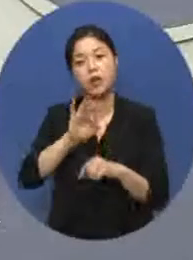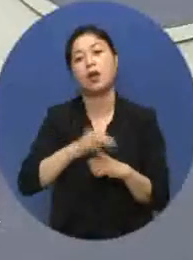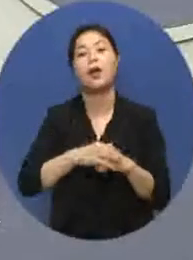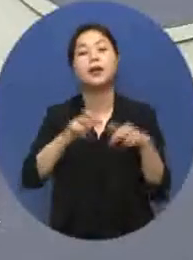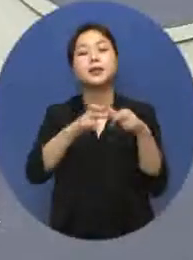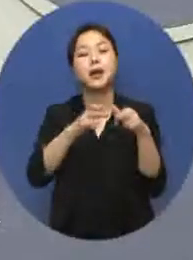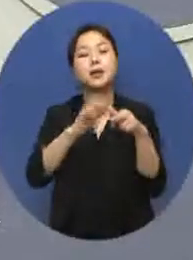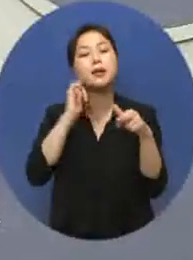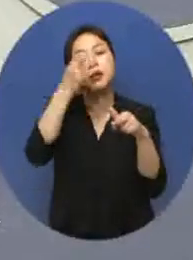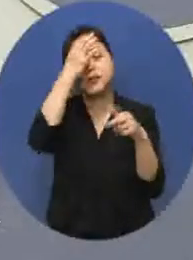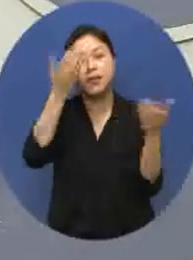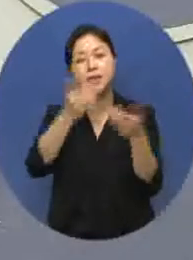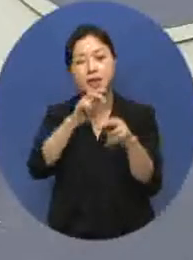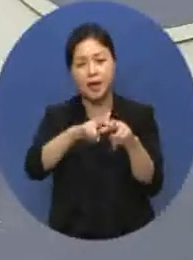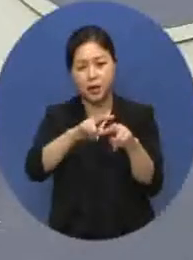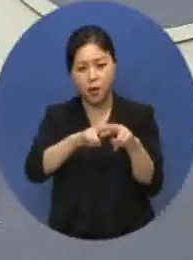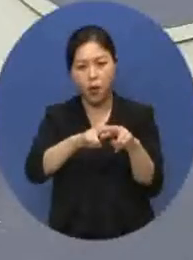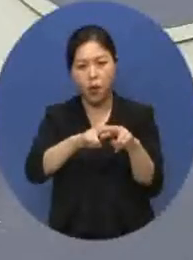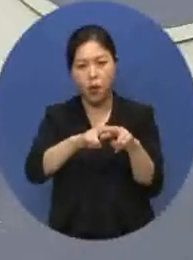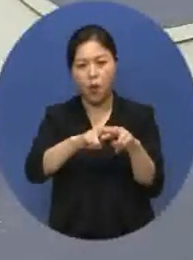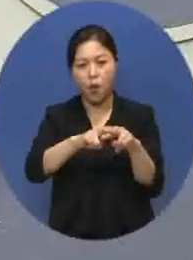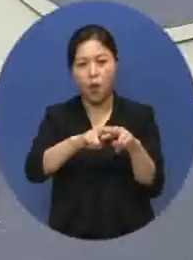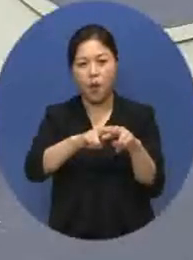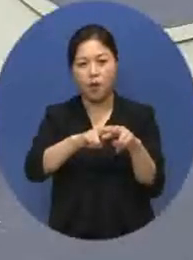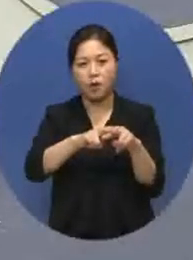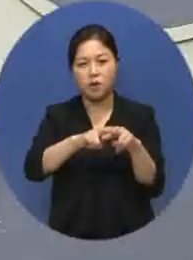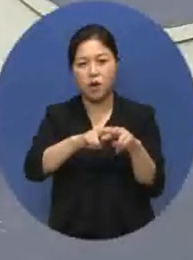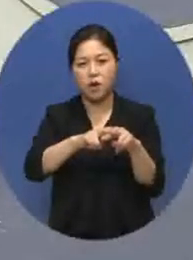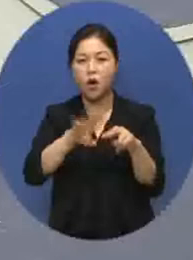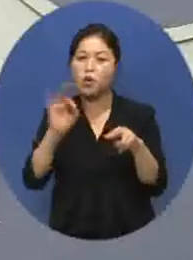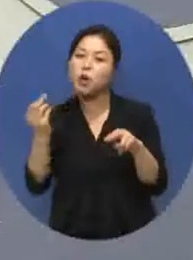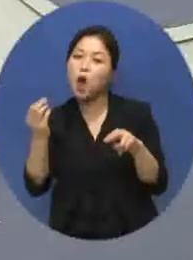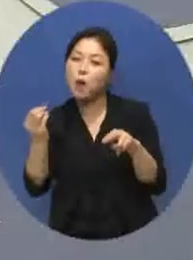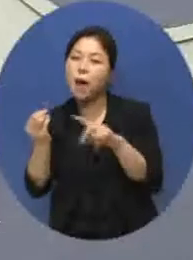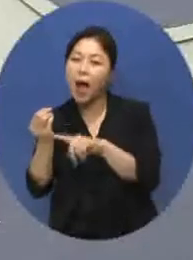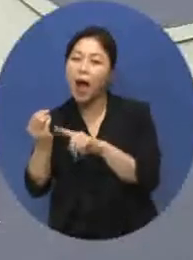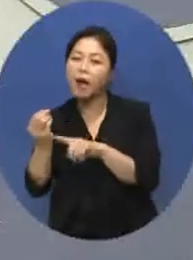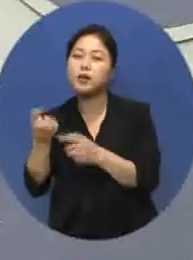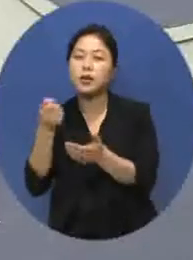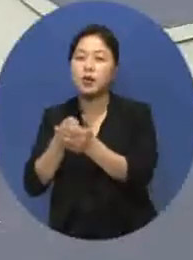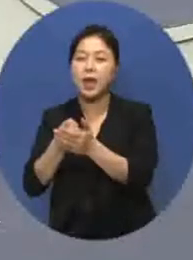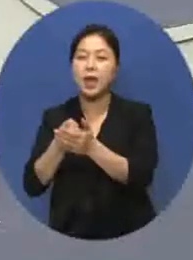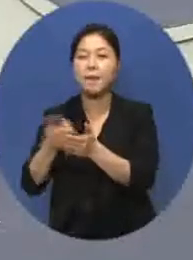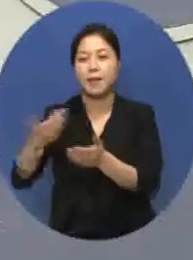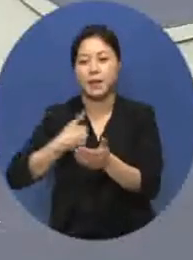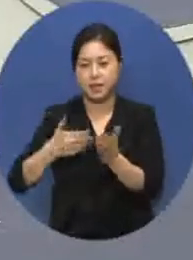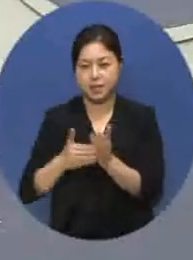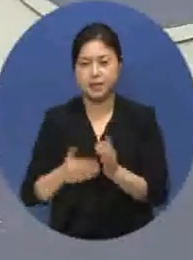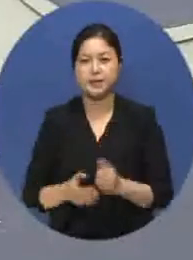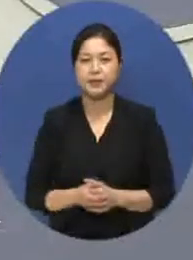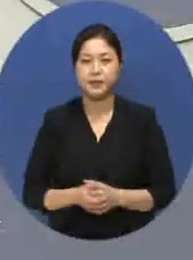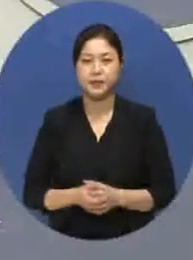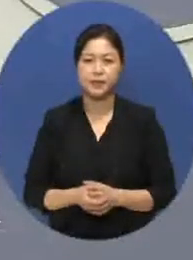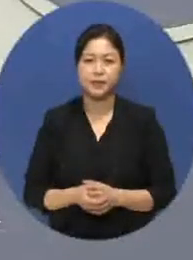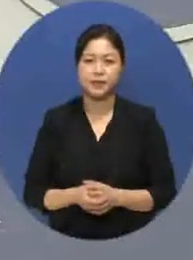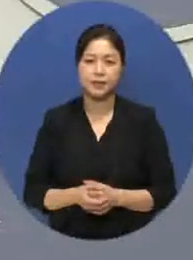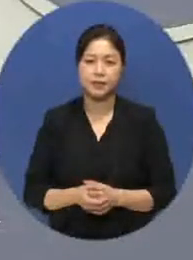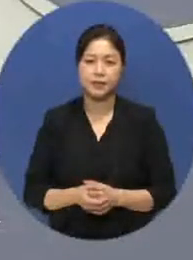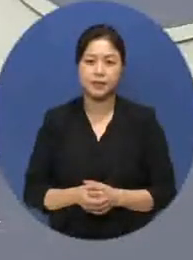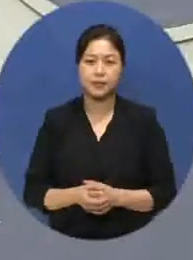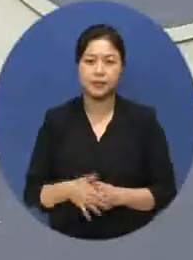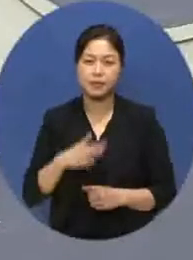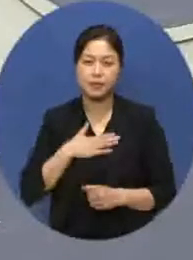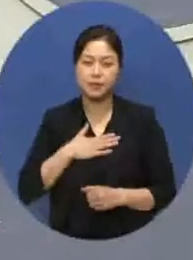장애인 예술인 일자리로 얼마를 이제 배정받아서 기재부로부터 기획상 배정받았거든요. 근데